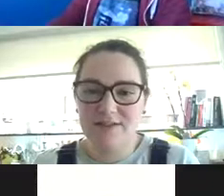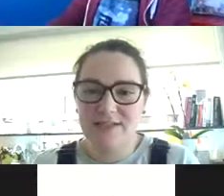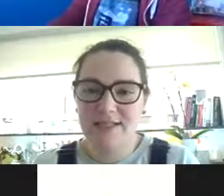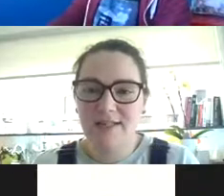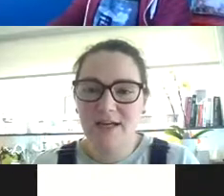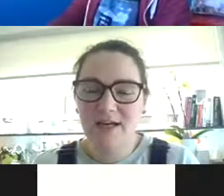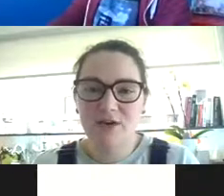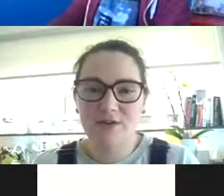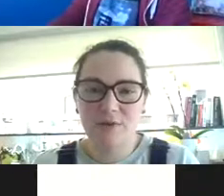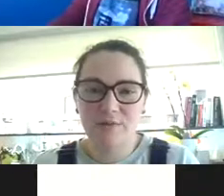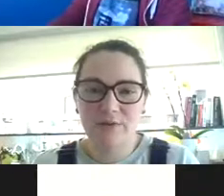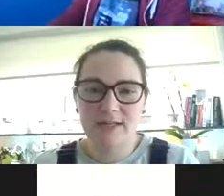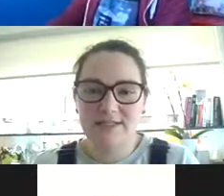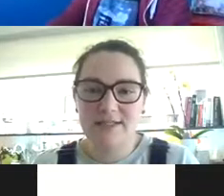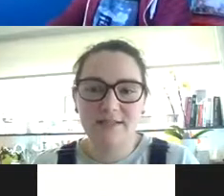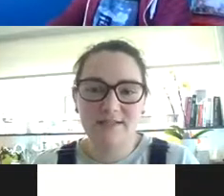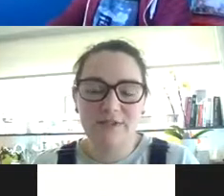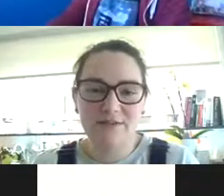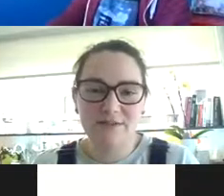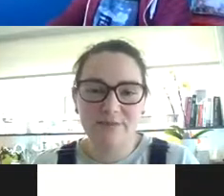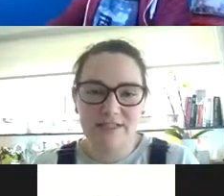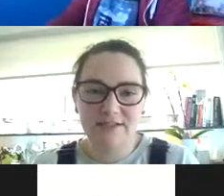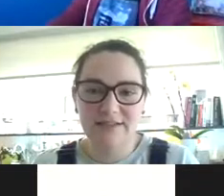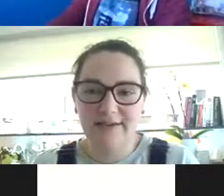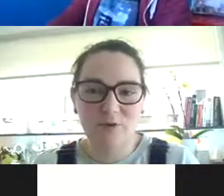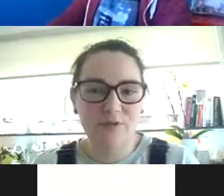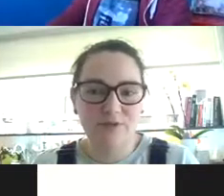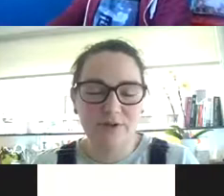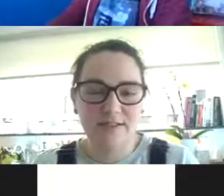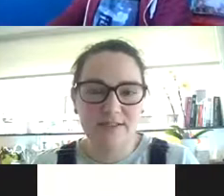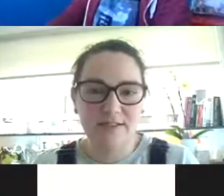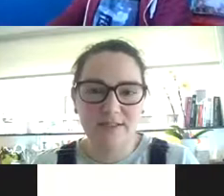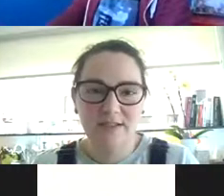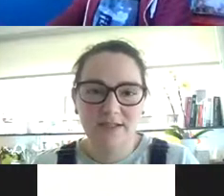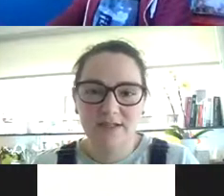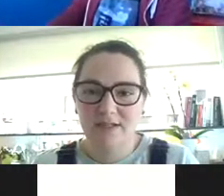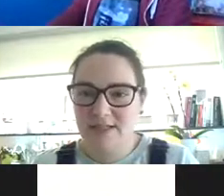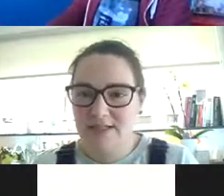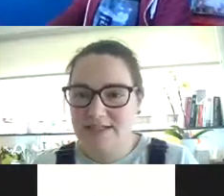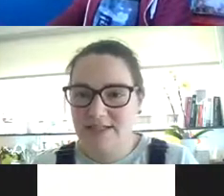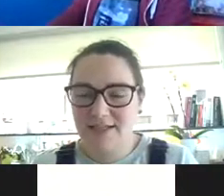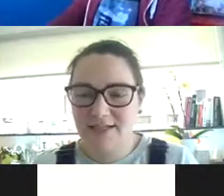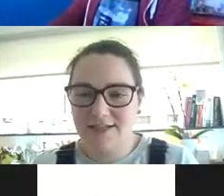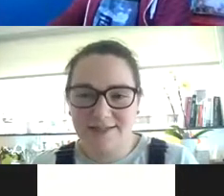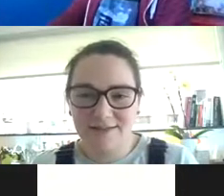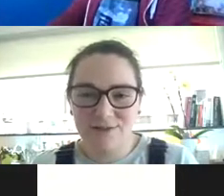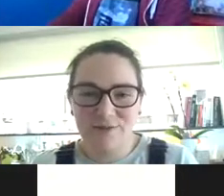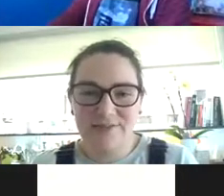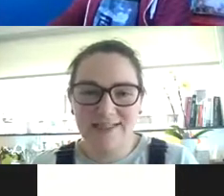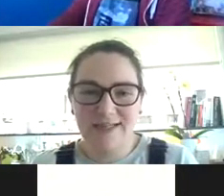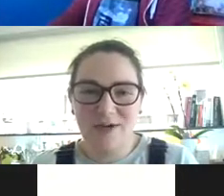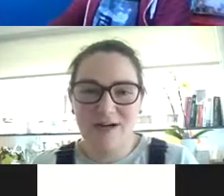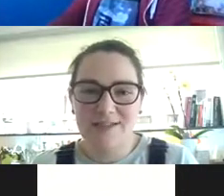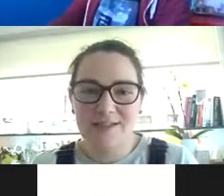kun je dat zeker. Lukt dat op die locatie niet, dan is het beter om verschillende inkomen te organiseren. Lize, ik denk dat het